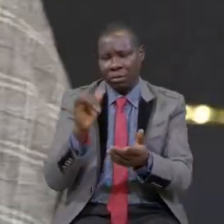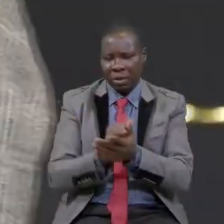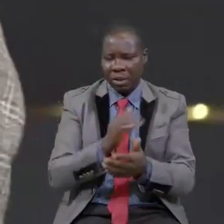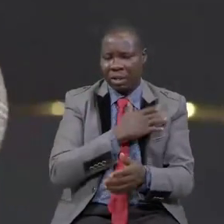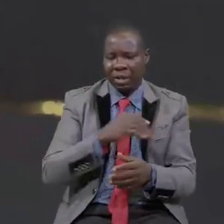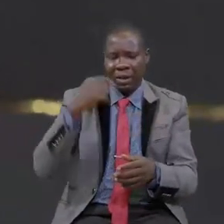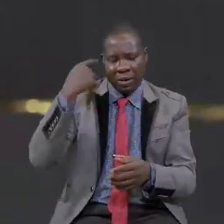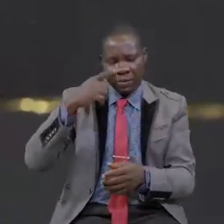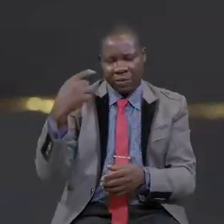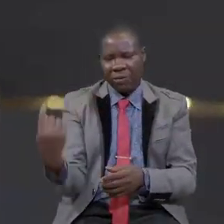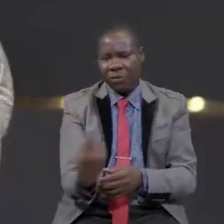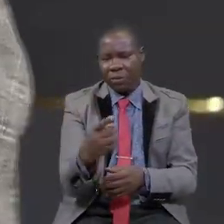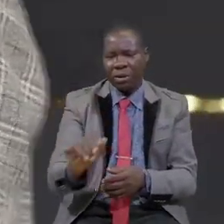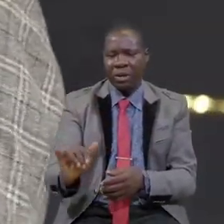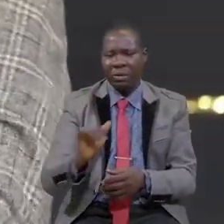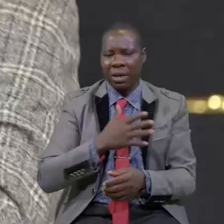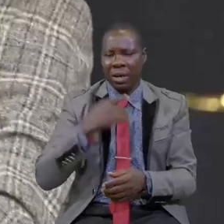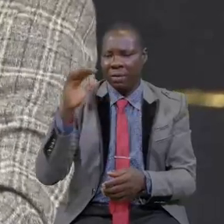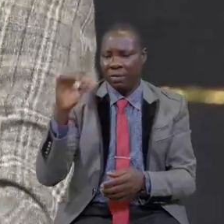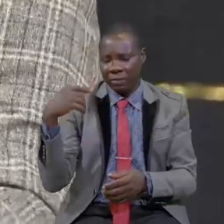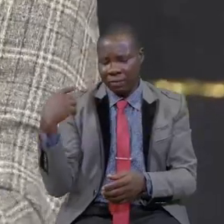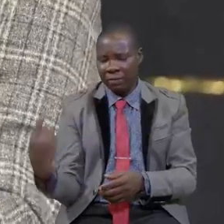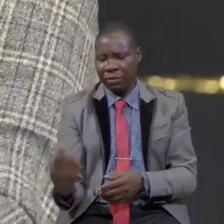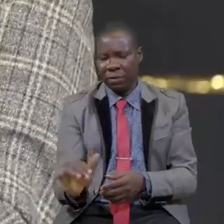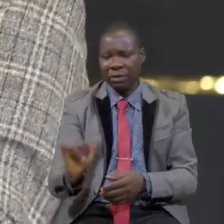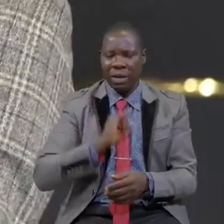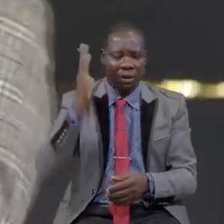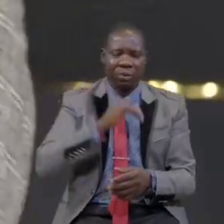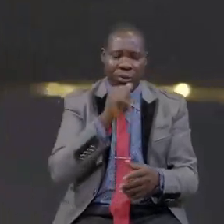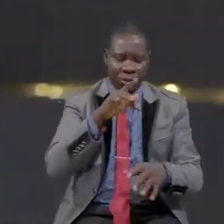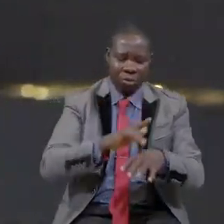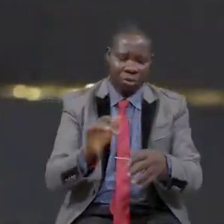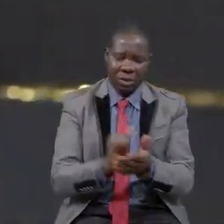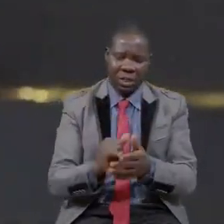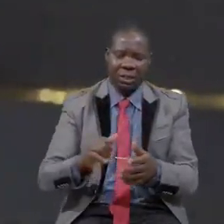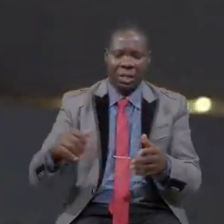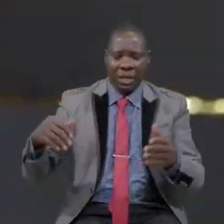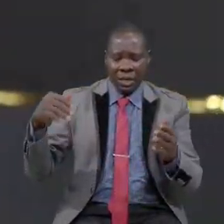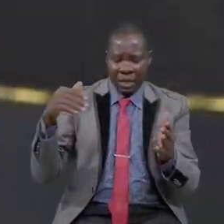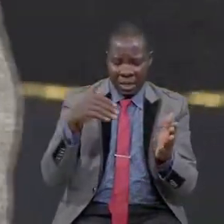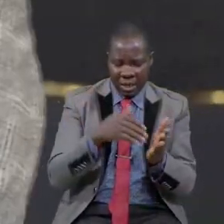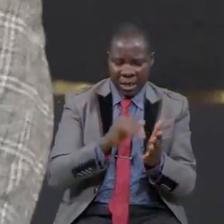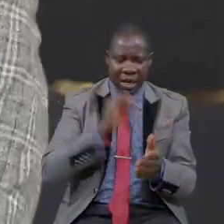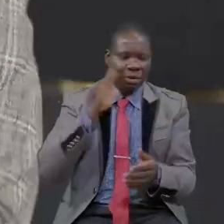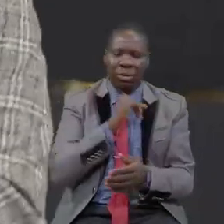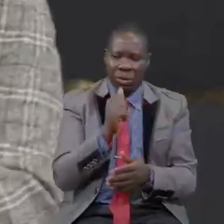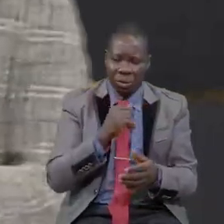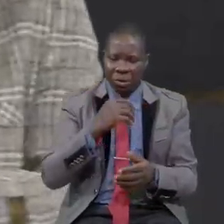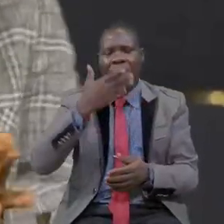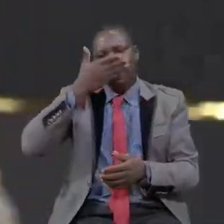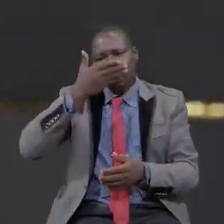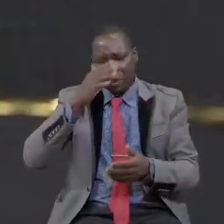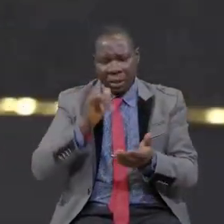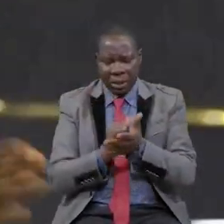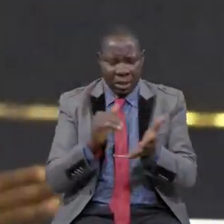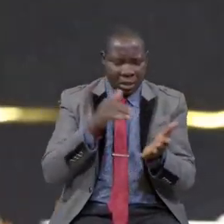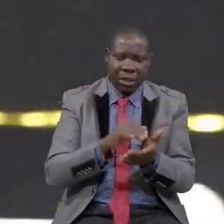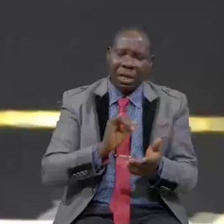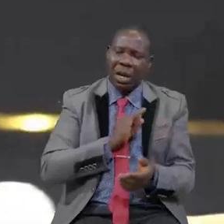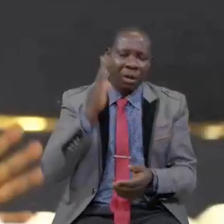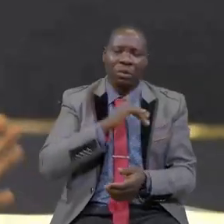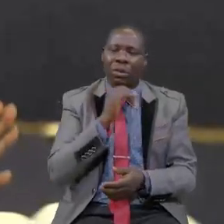toucher cela. Je ne vais plus sentir cela. Je ne vais plus fumer cela. Je ne vais plus boire telle